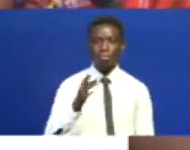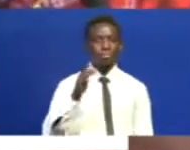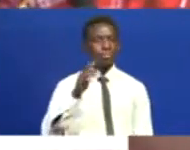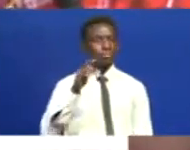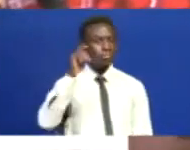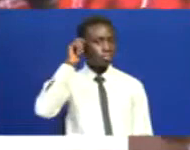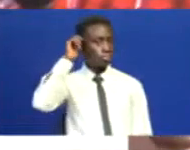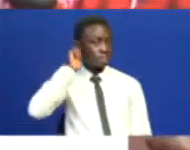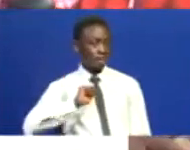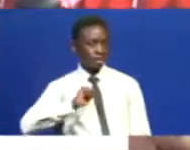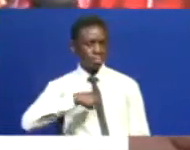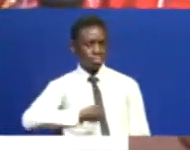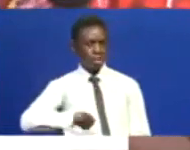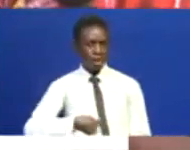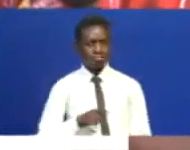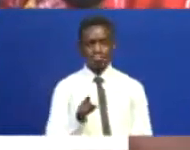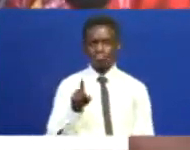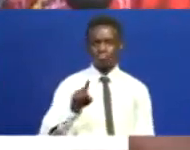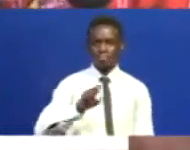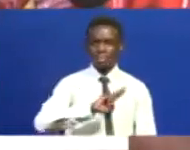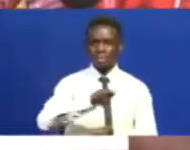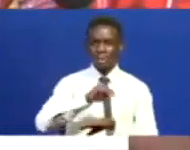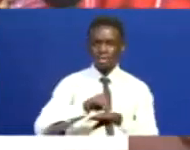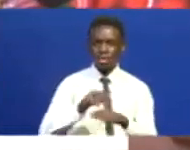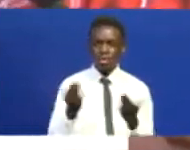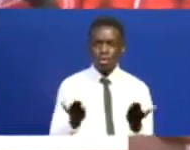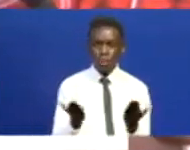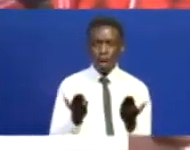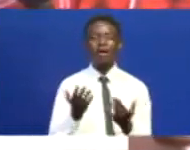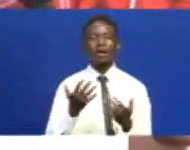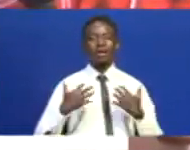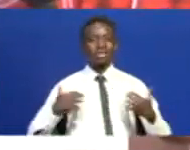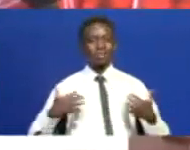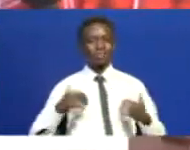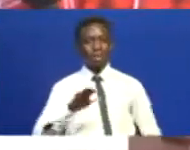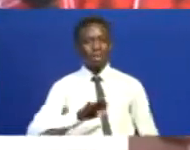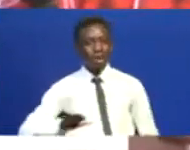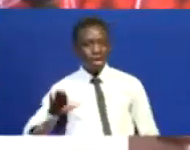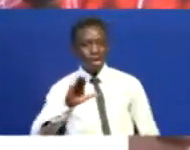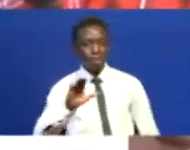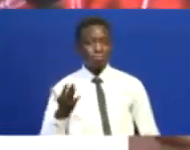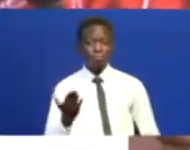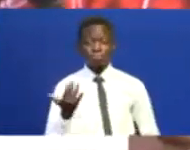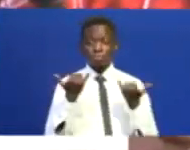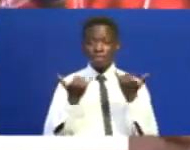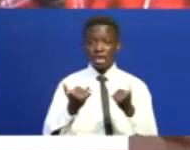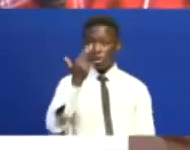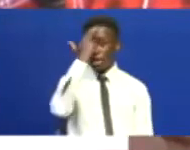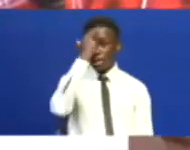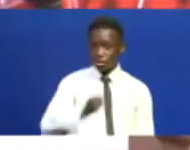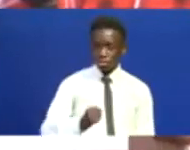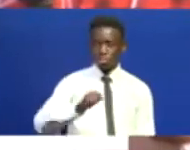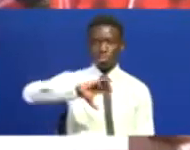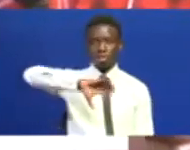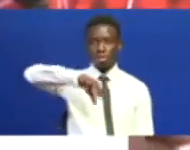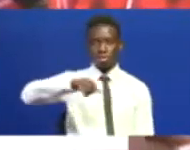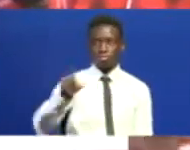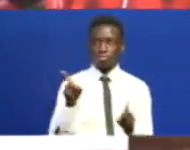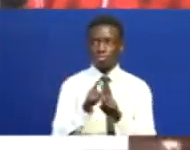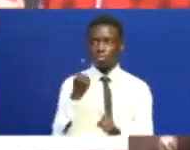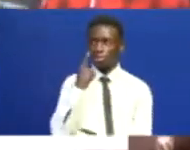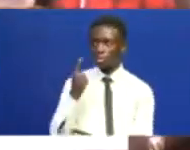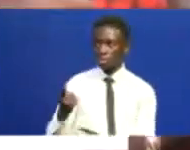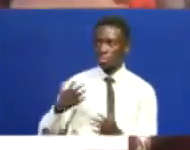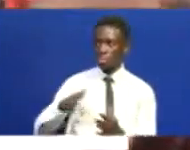Reserve katika kaunti ya Narok, na hapa moja kwa moja wacha tuende kwa magavana waweze kutupa hutuba ya leo.